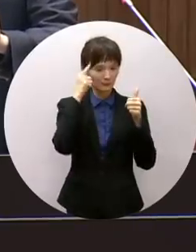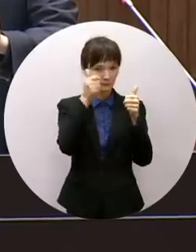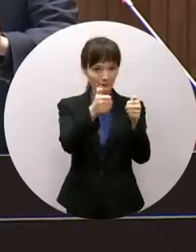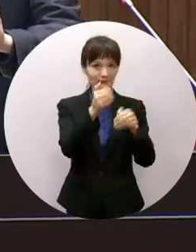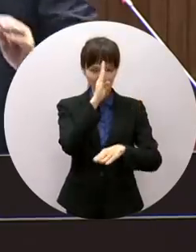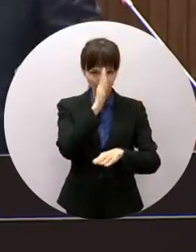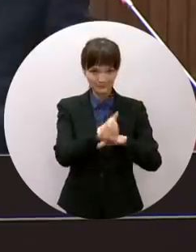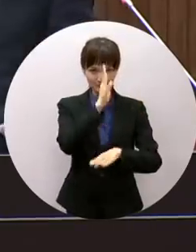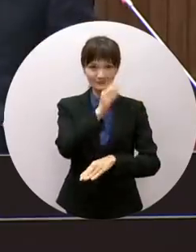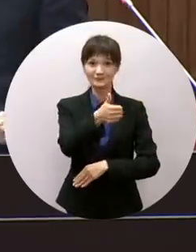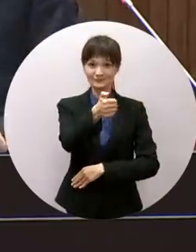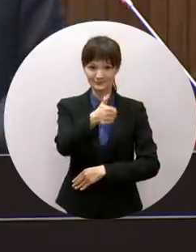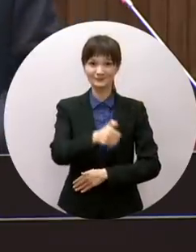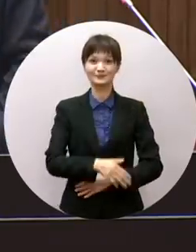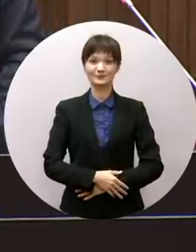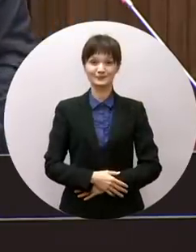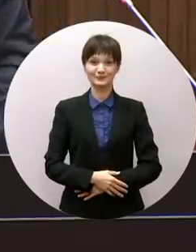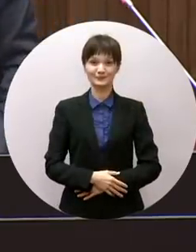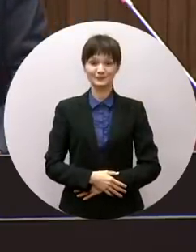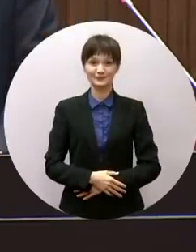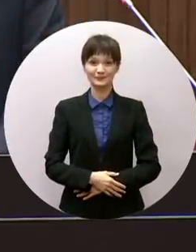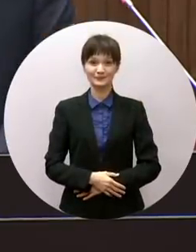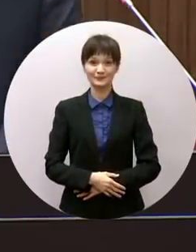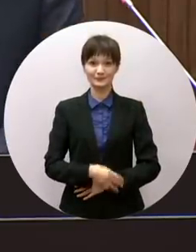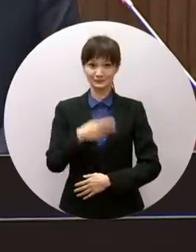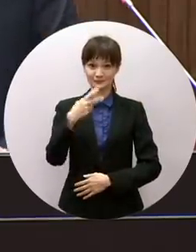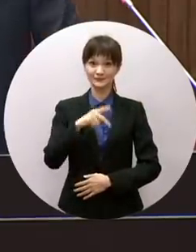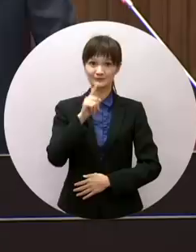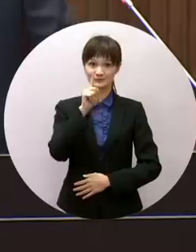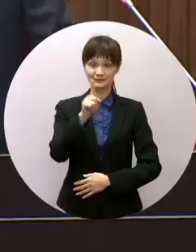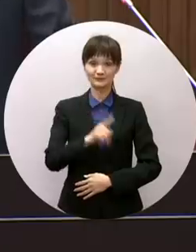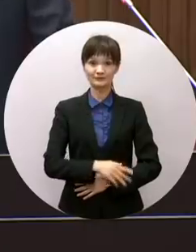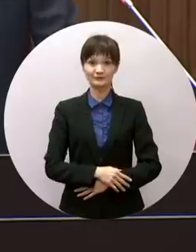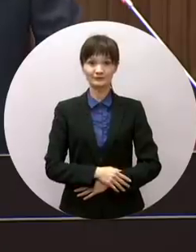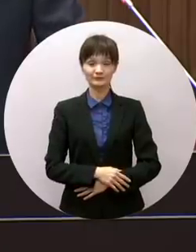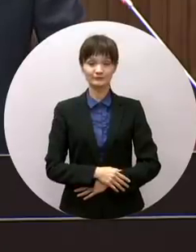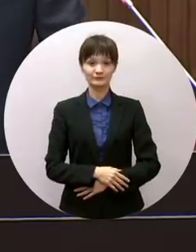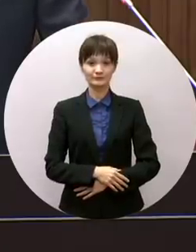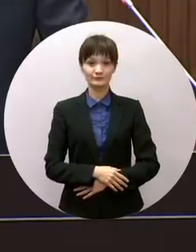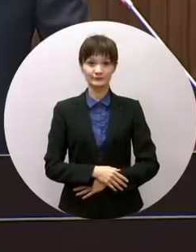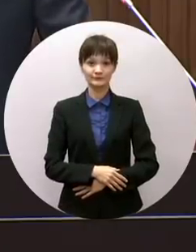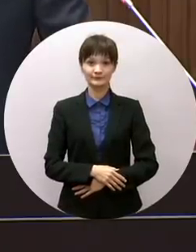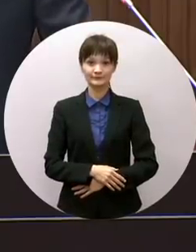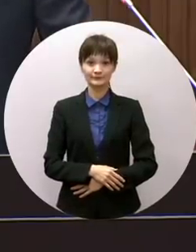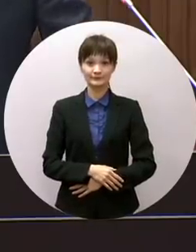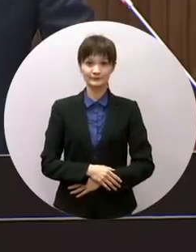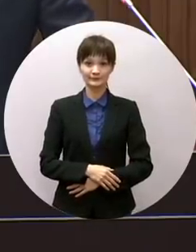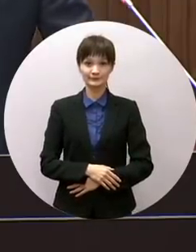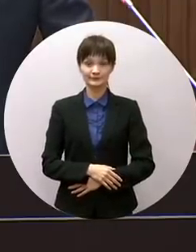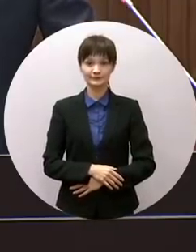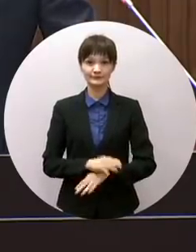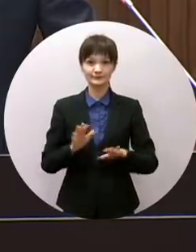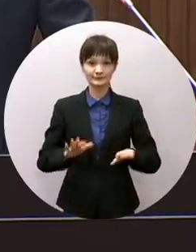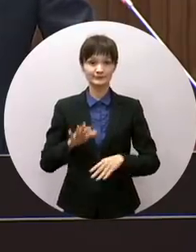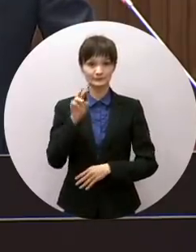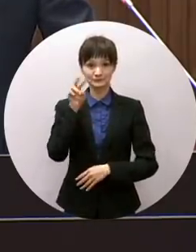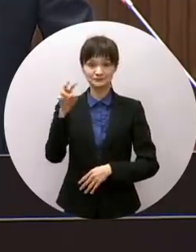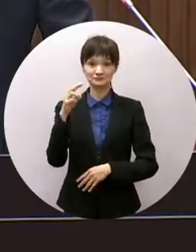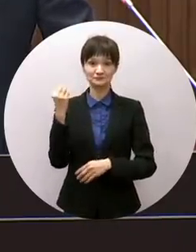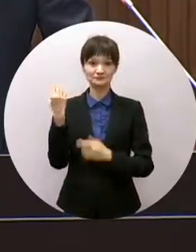你哈。好，谢谢，先谢谢了 哈。谢谢。 另外一个就是哈，我们现在看到这个朱立伦